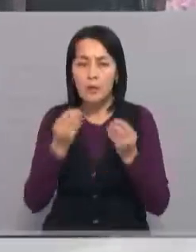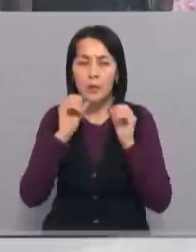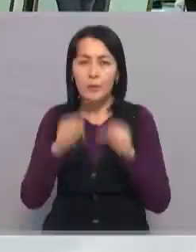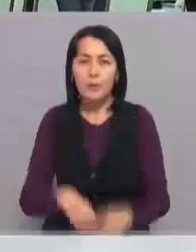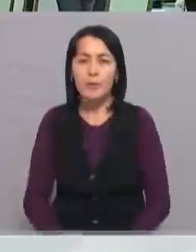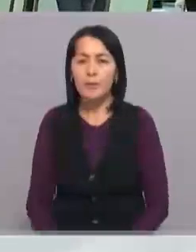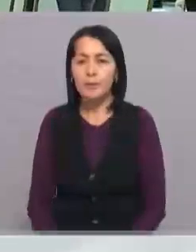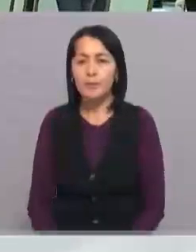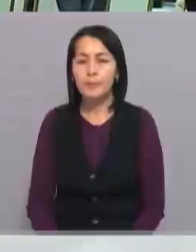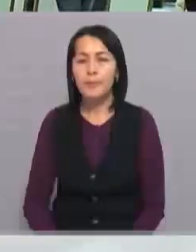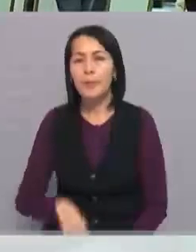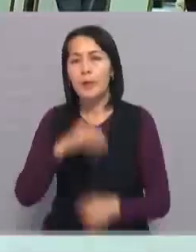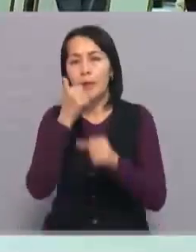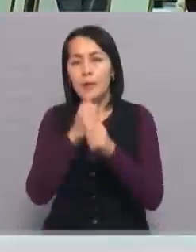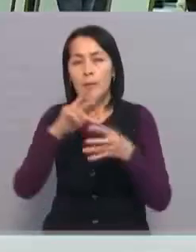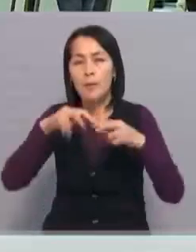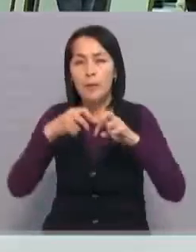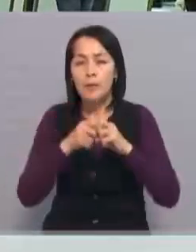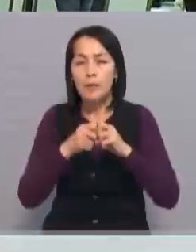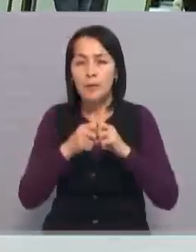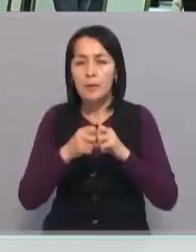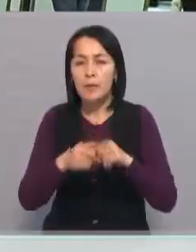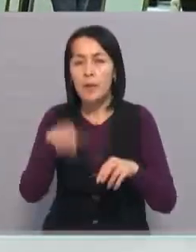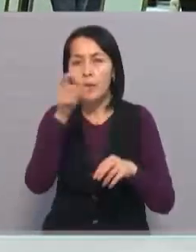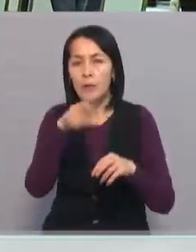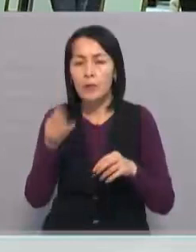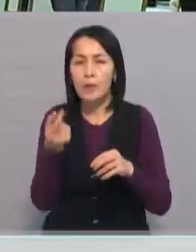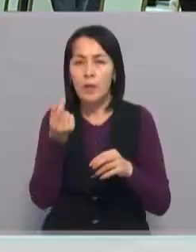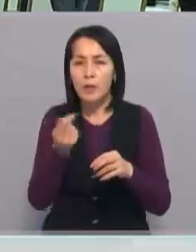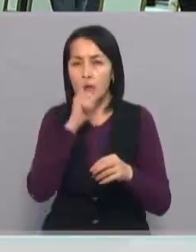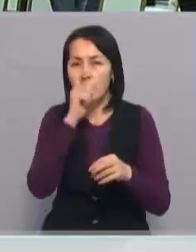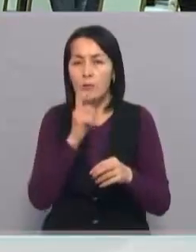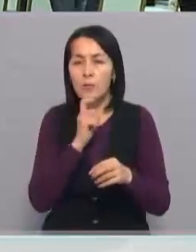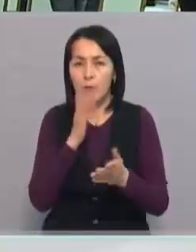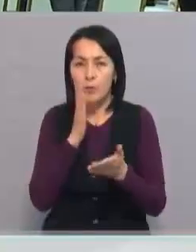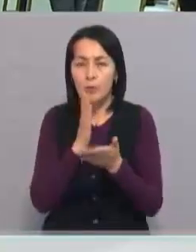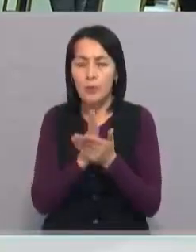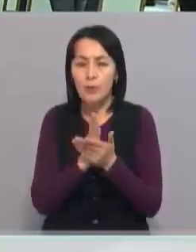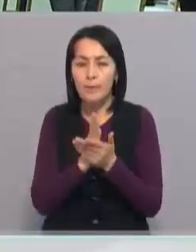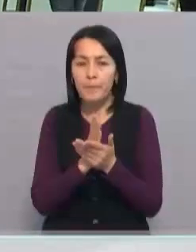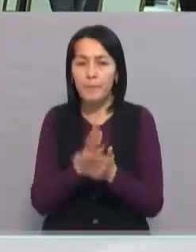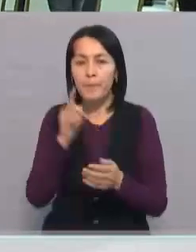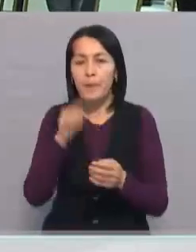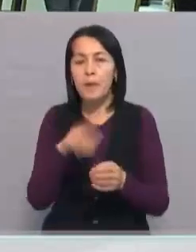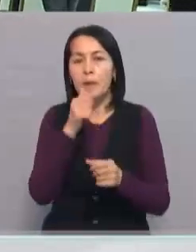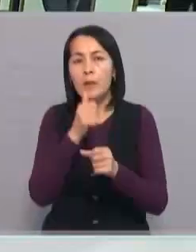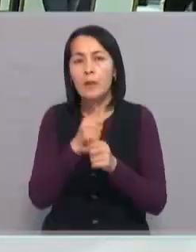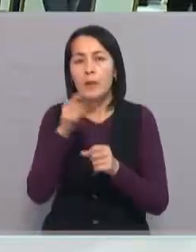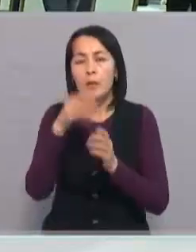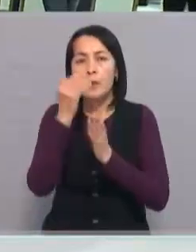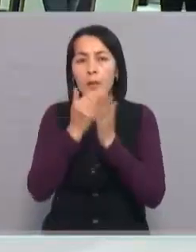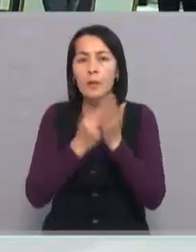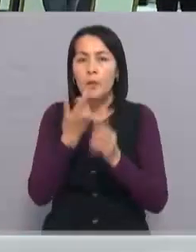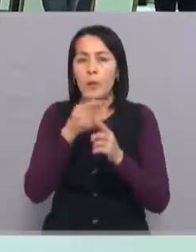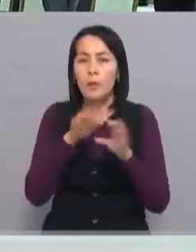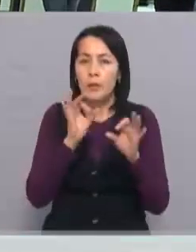болады. Ең басты мәселе ол тұрғындар жағынан кішкене түсінбеушілік. Ол негізі сол бағдарлама